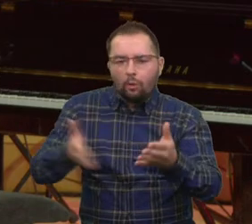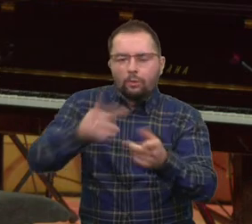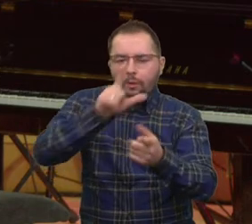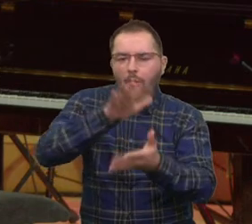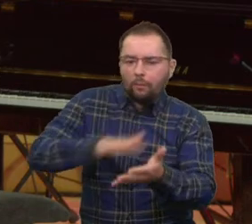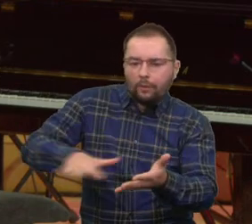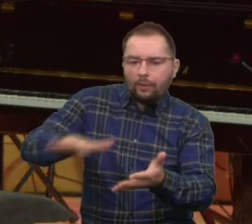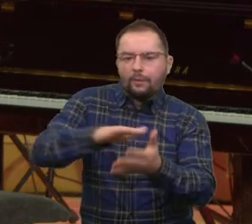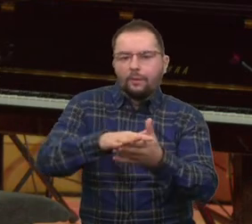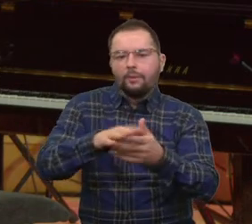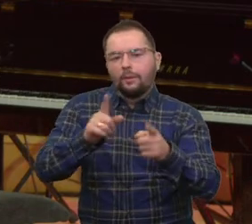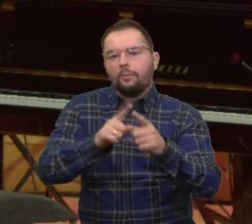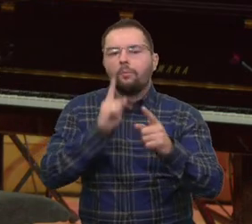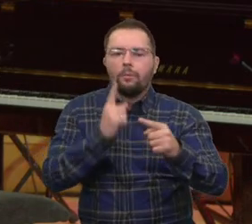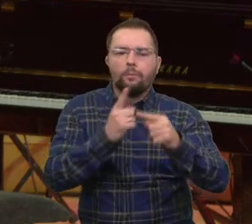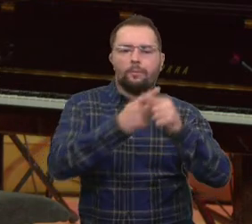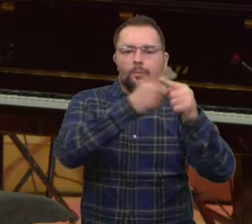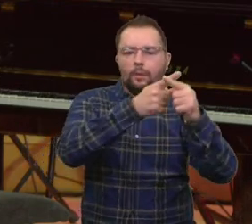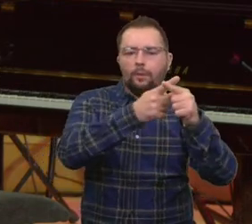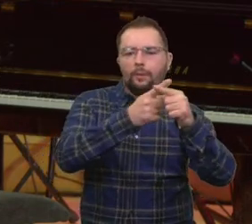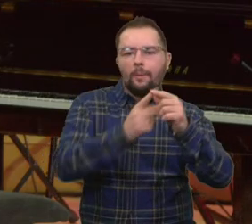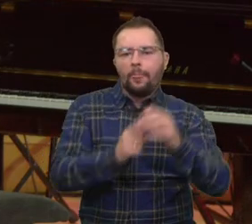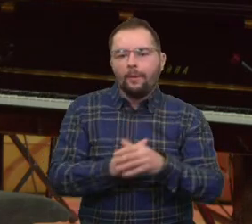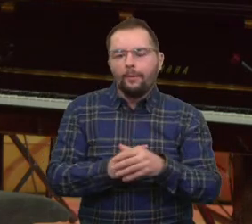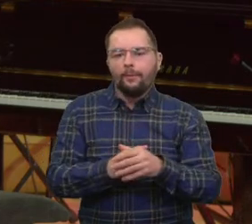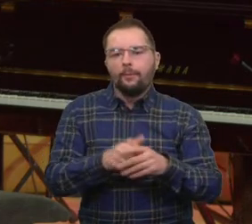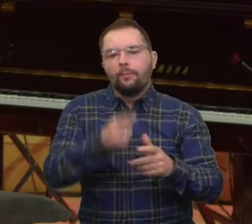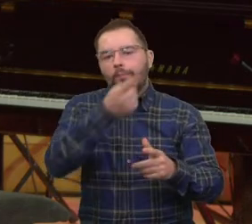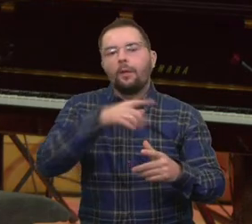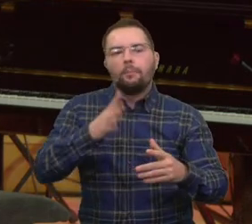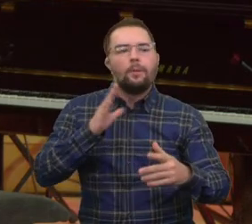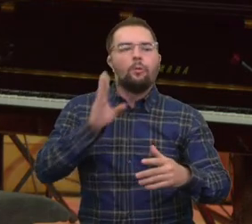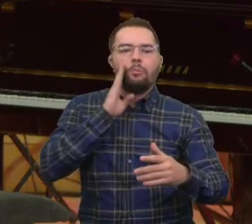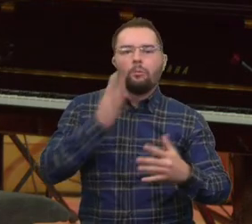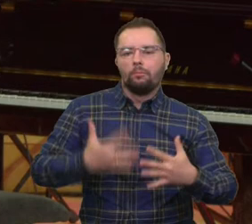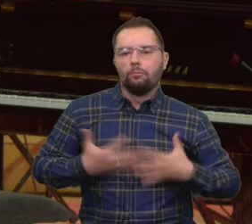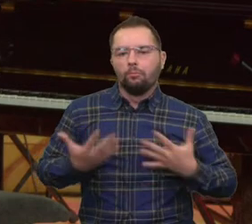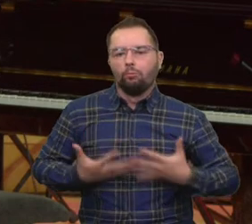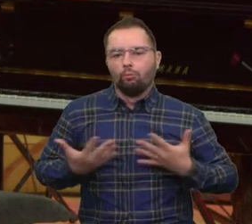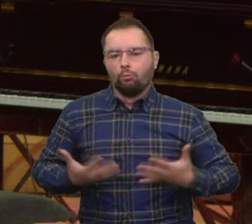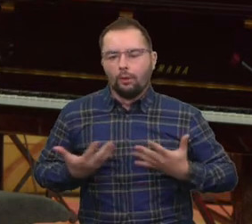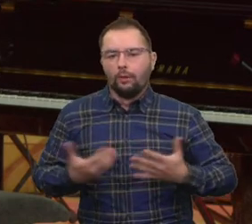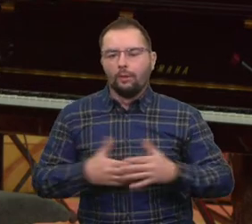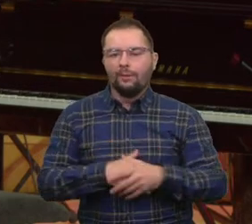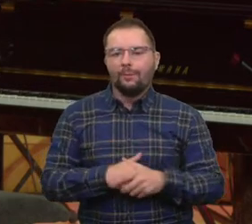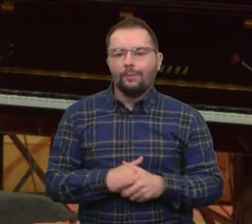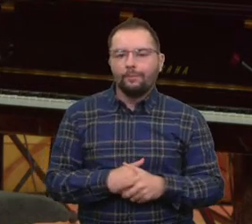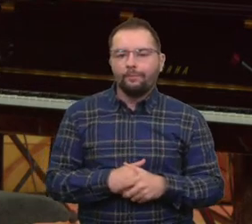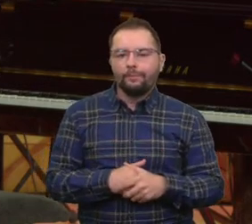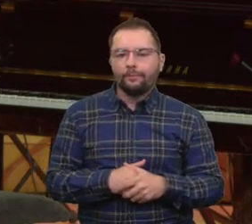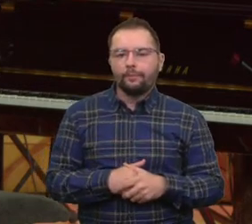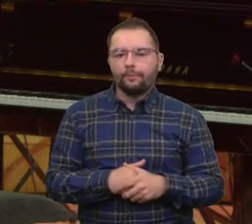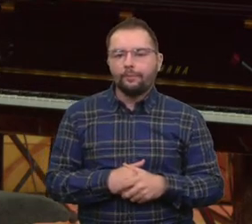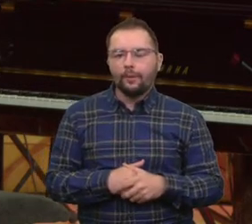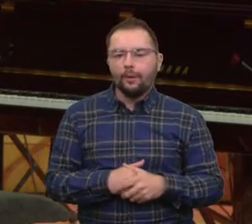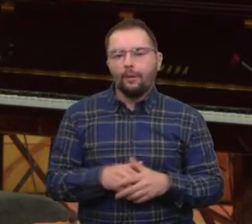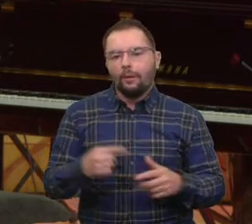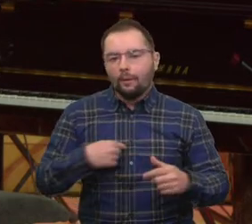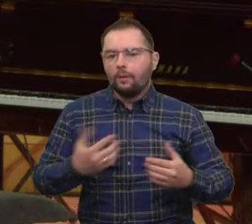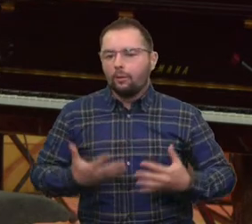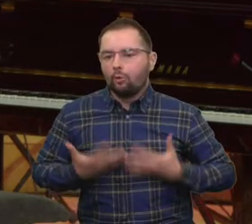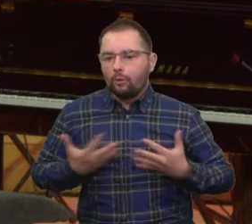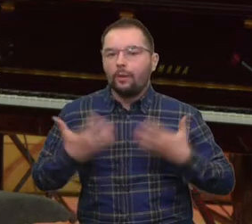obywatele zyskują. Taki był wtedy nastrój. Starajmy się, aby ten